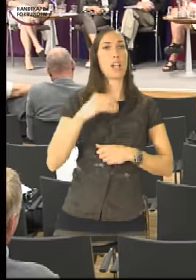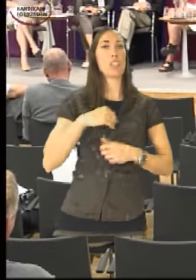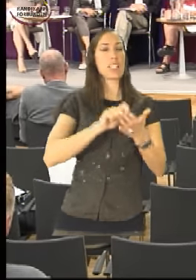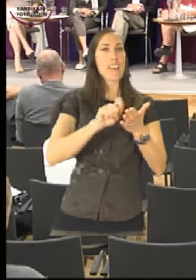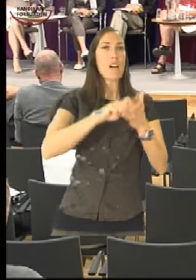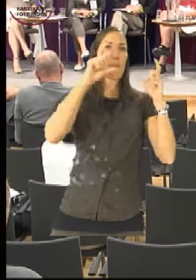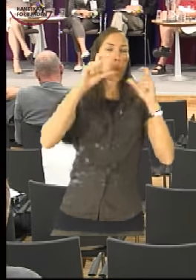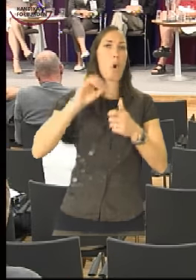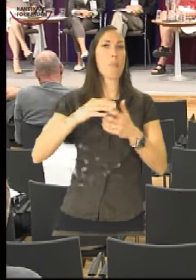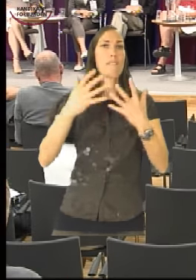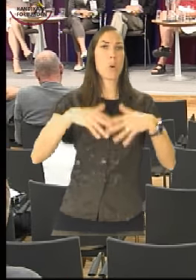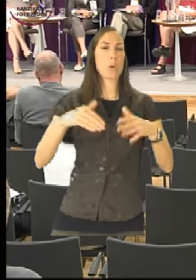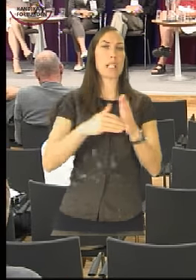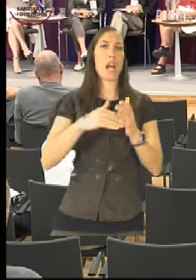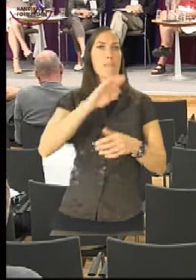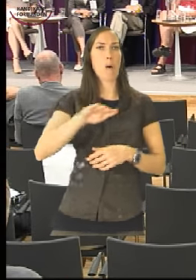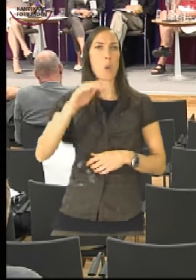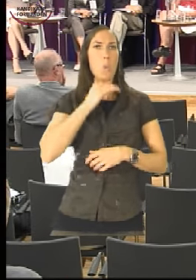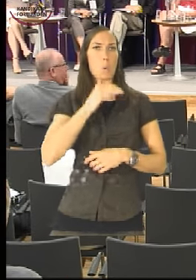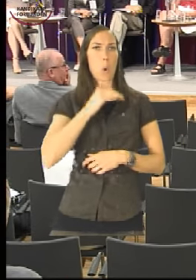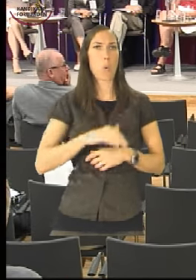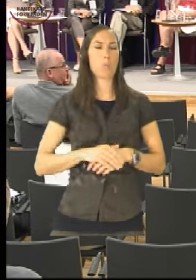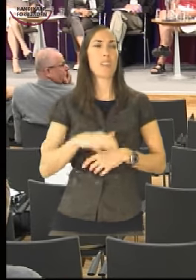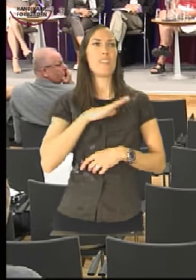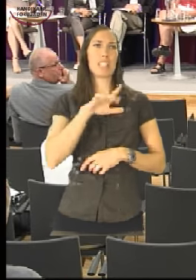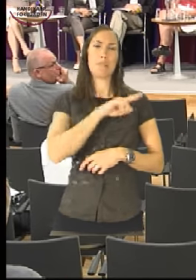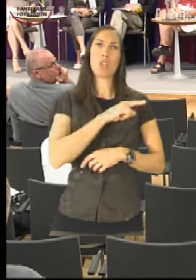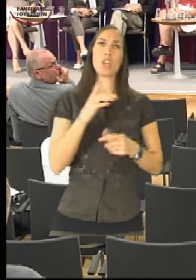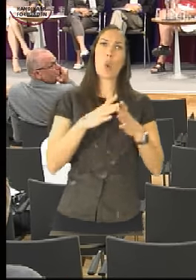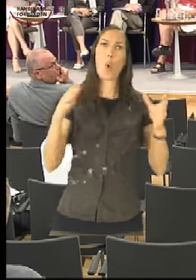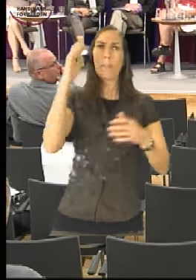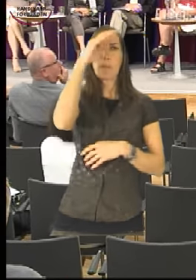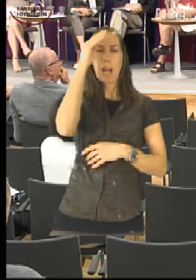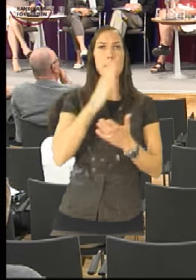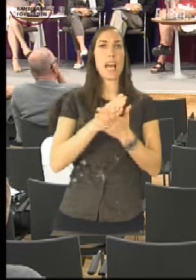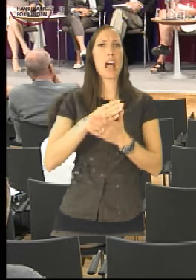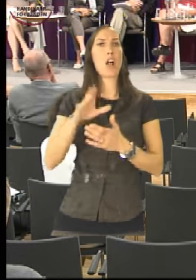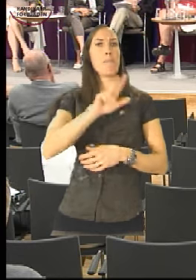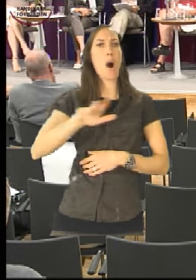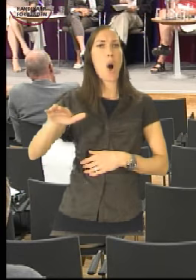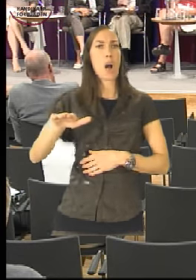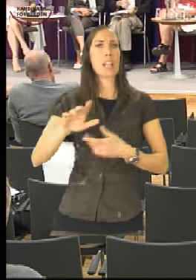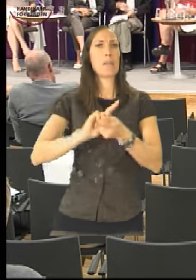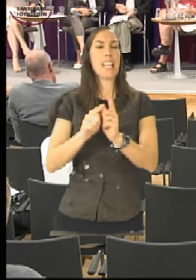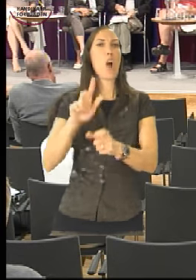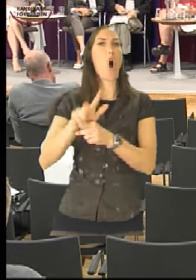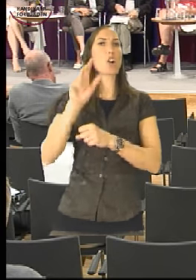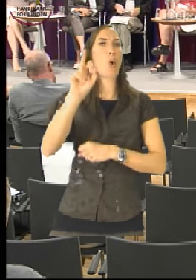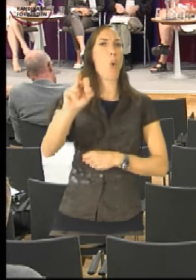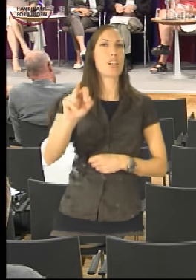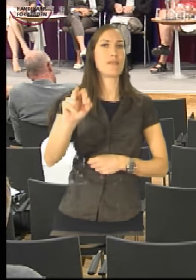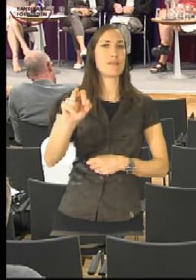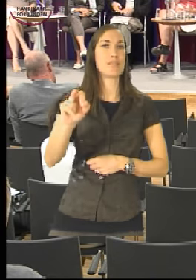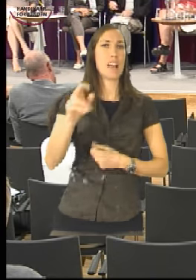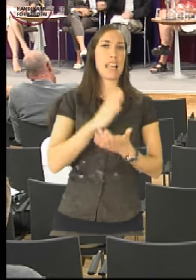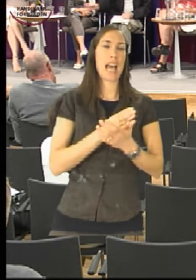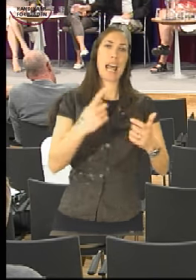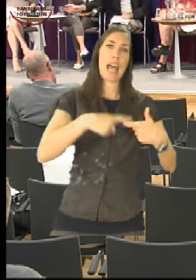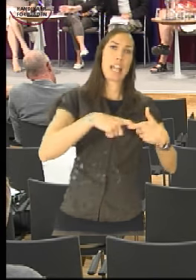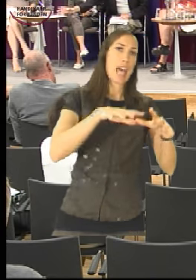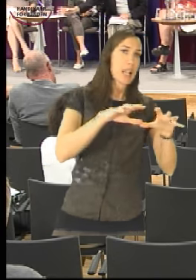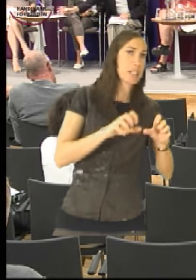ungdom. Det finns ett väldigt stort problem. Det är när barnen fyller 18 år. Det gäller reumatism, det